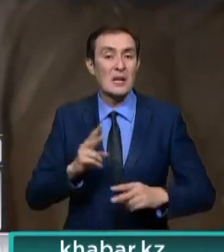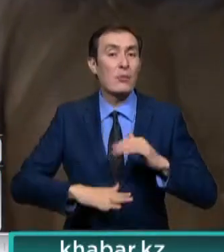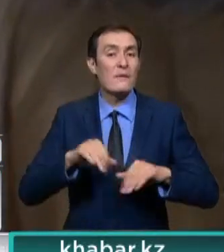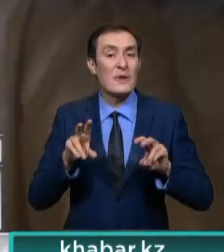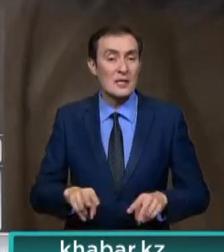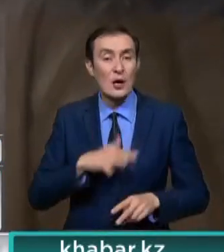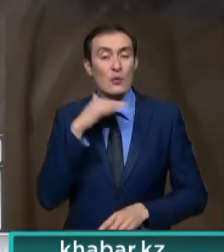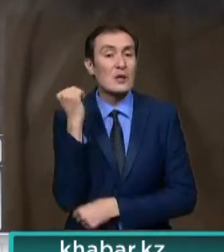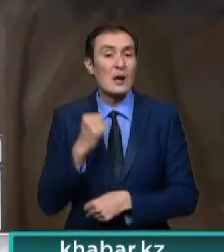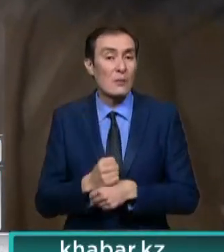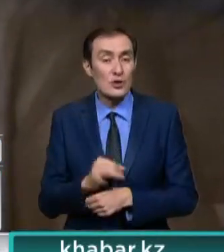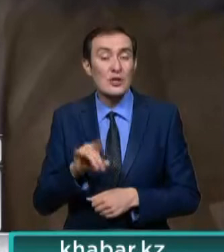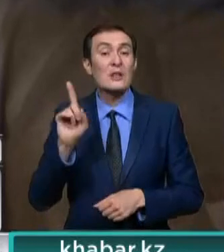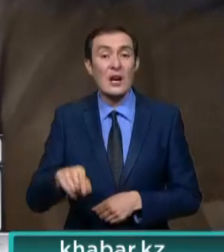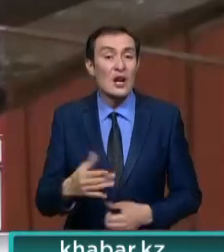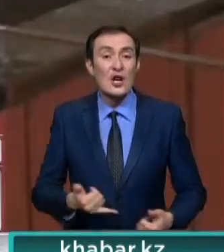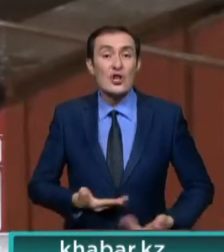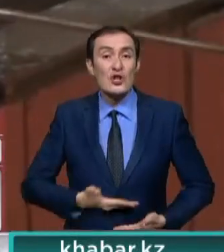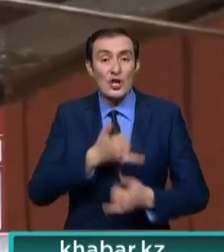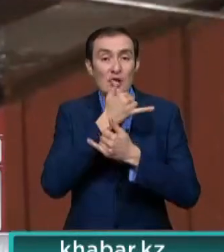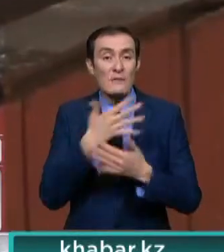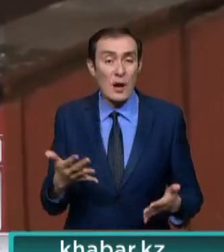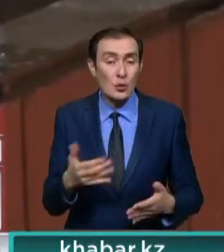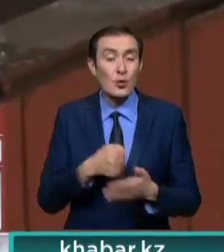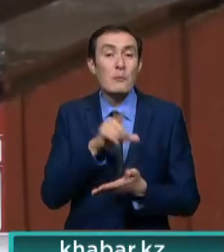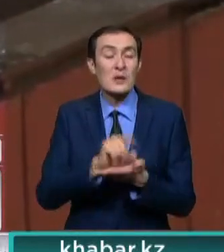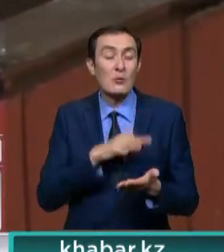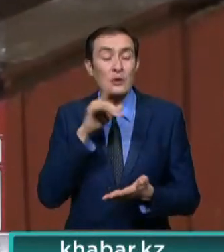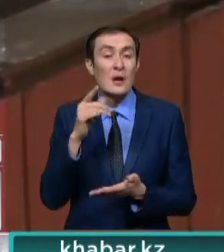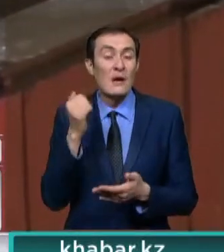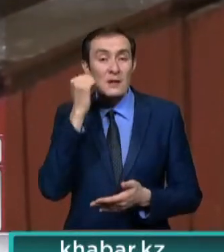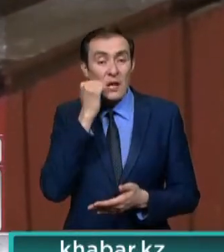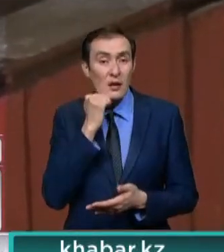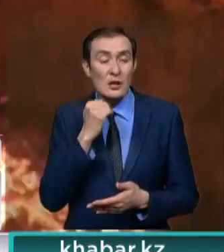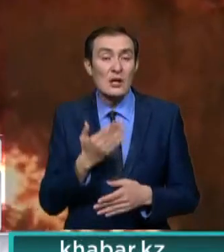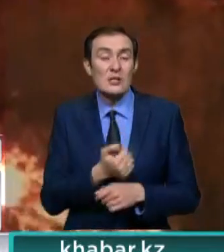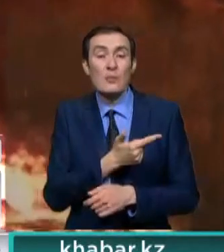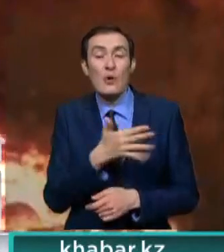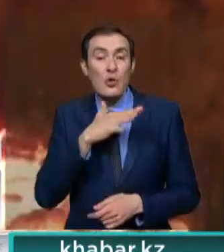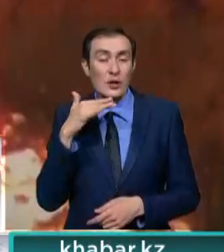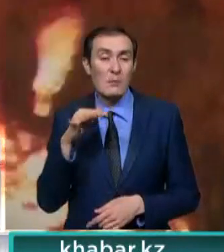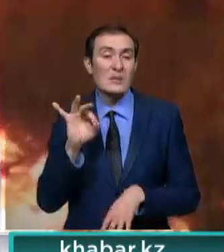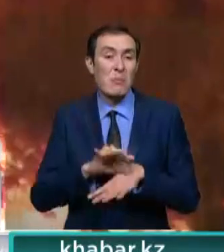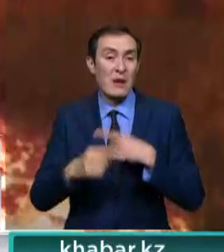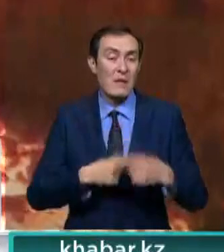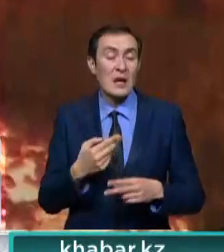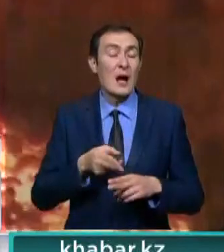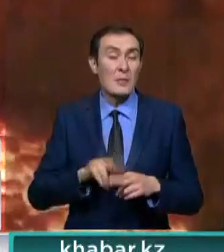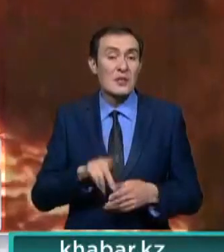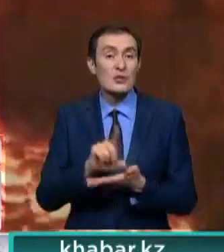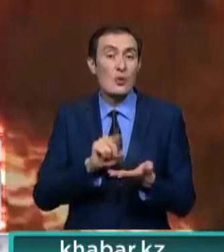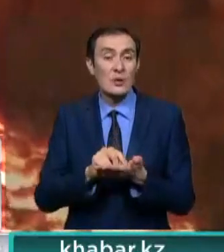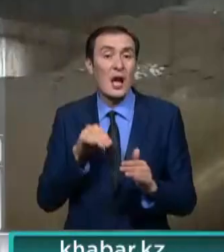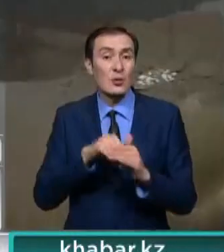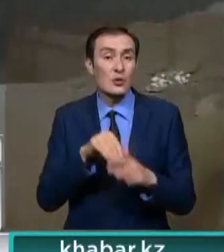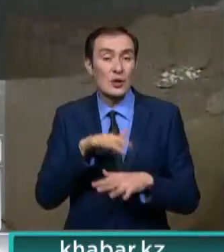профессий. Многие рабочие и так не доживают до пенсии, остальные встречают старость практически с букетом хронических заболеваний. А пенсионный